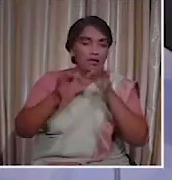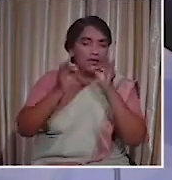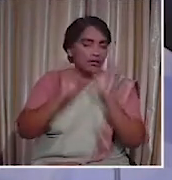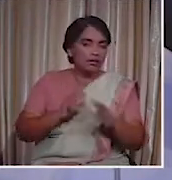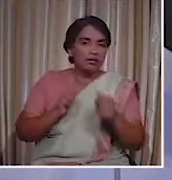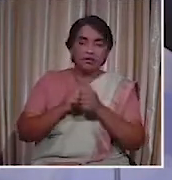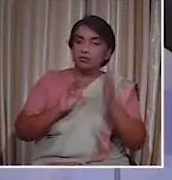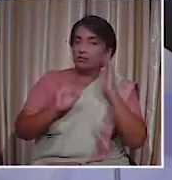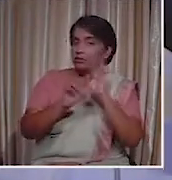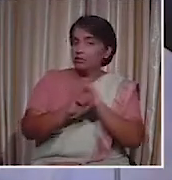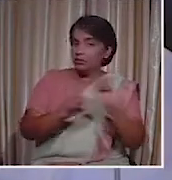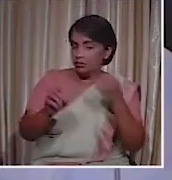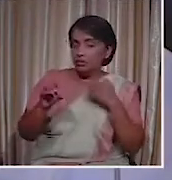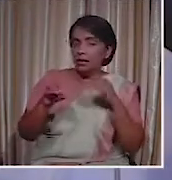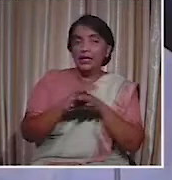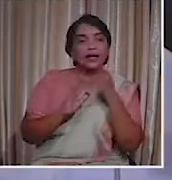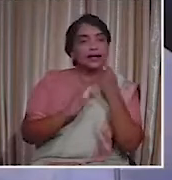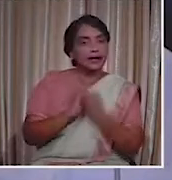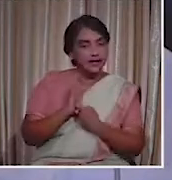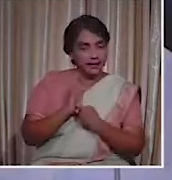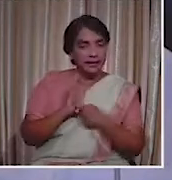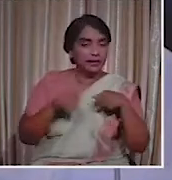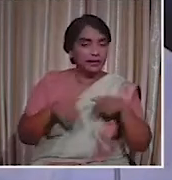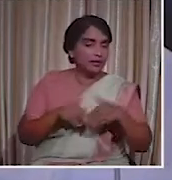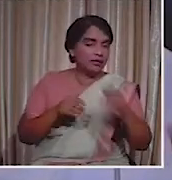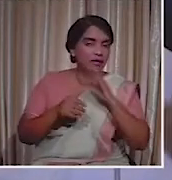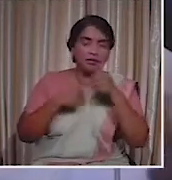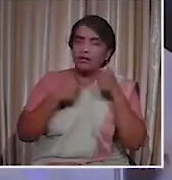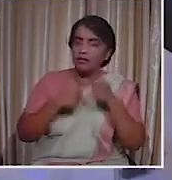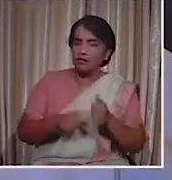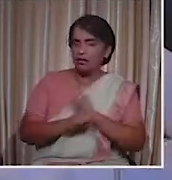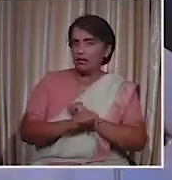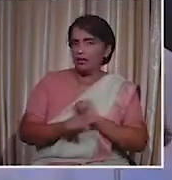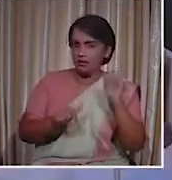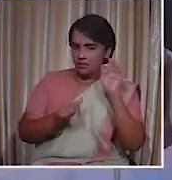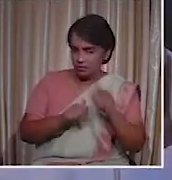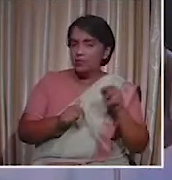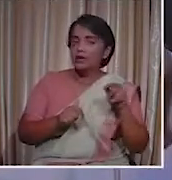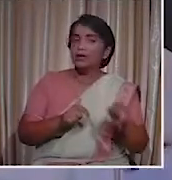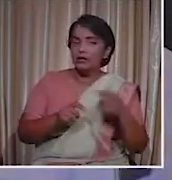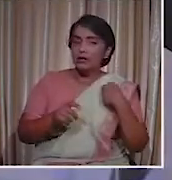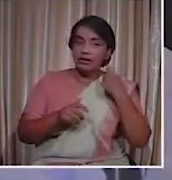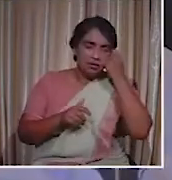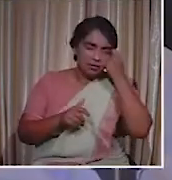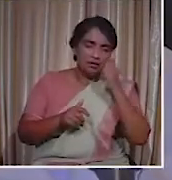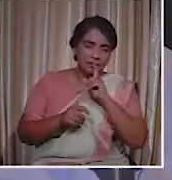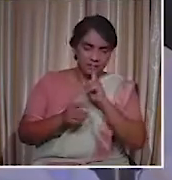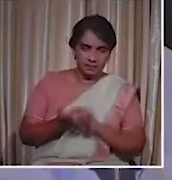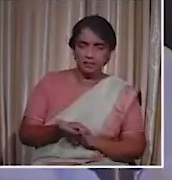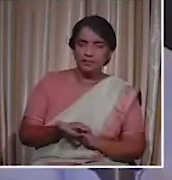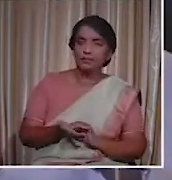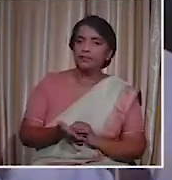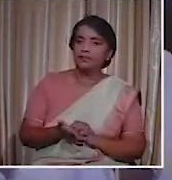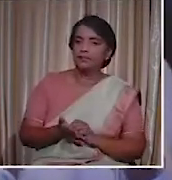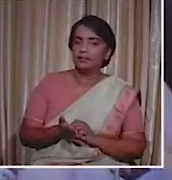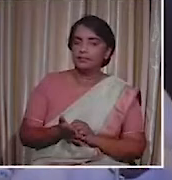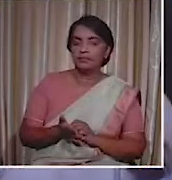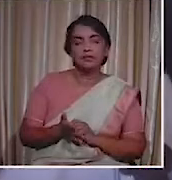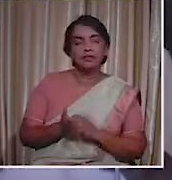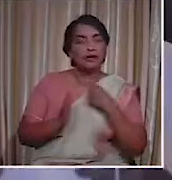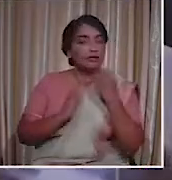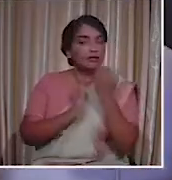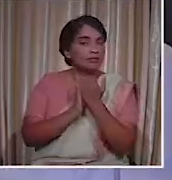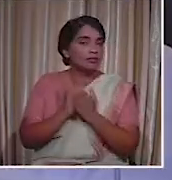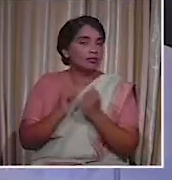වාර්තා කිරීමකට බැඳෙන නීති දැනට හරියාකාරව නොමැති හේයින් ඒ යෝජනා කරනු චර්යාධර්ම පද්ධතිය